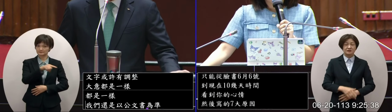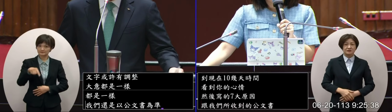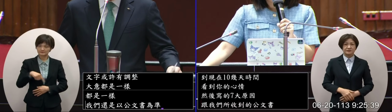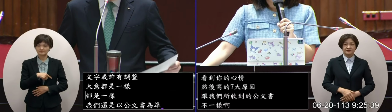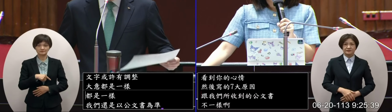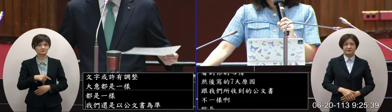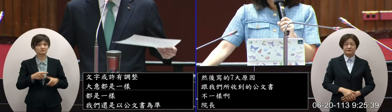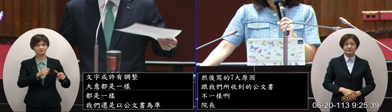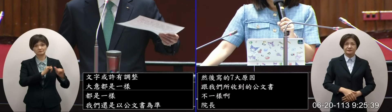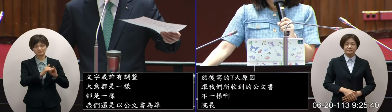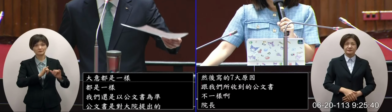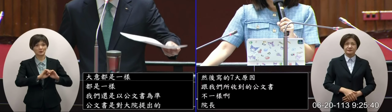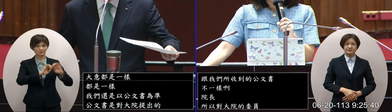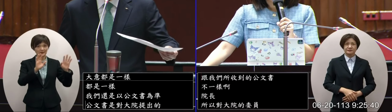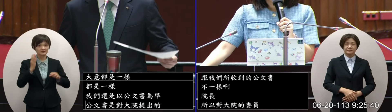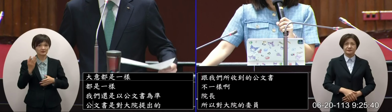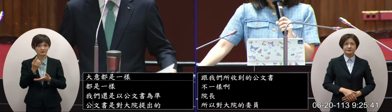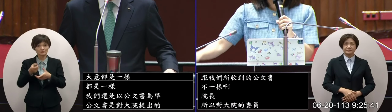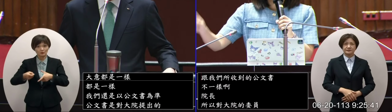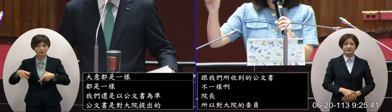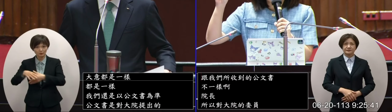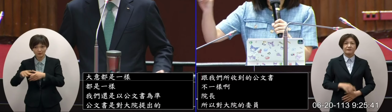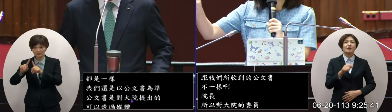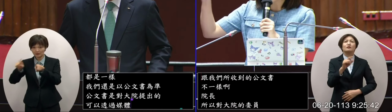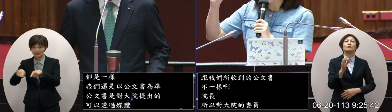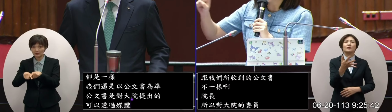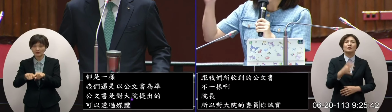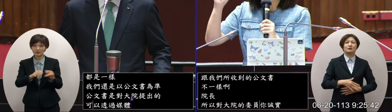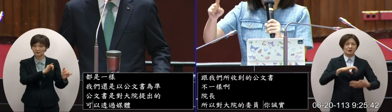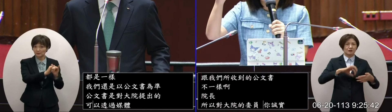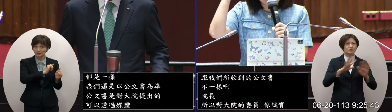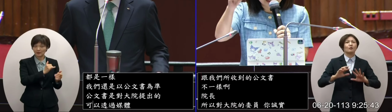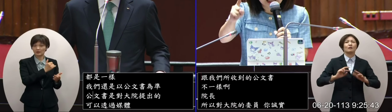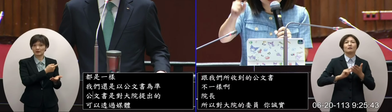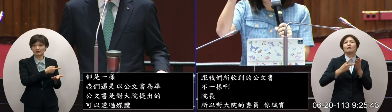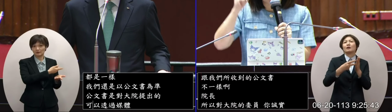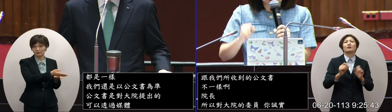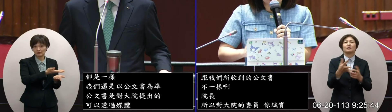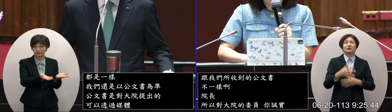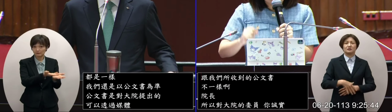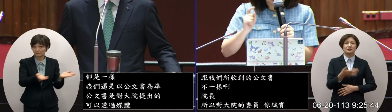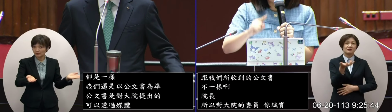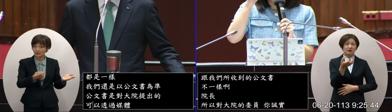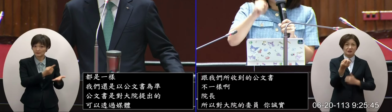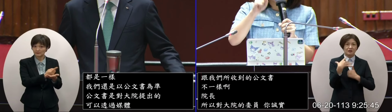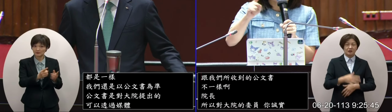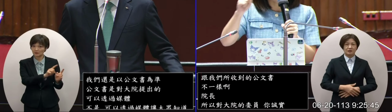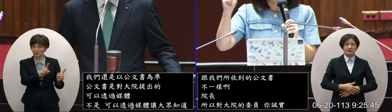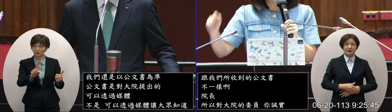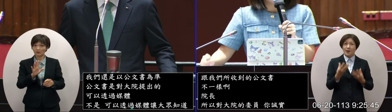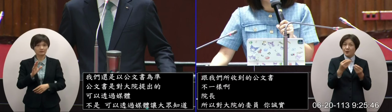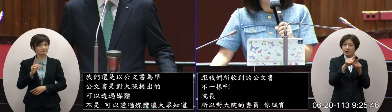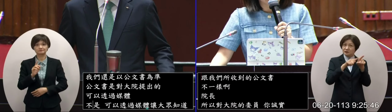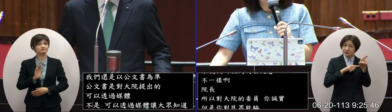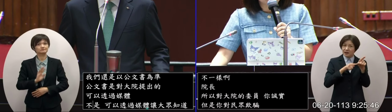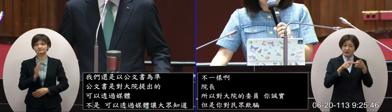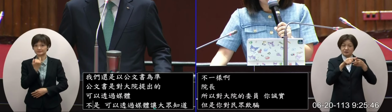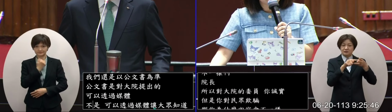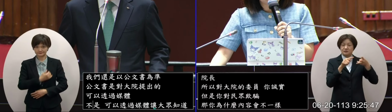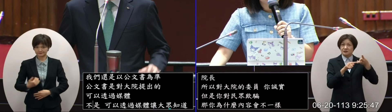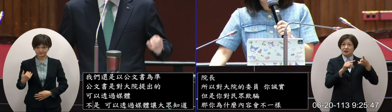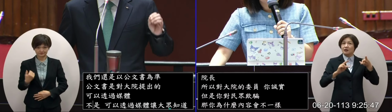大众知道，但我们不可能把公文书送到每一个人的手上 去。那你为什么内容会不一样？你刚刚告诉我说只有无差别3个字有